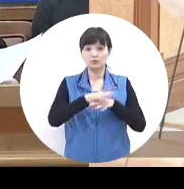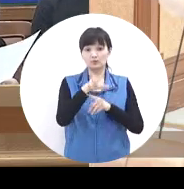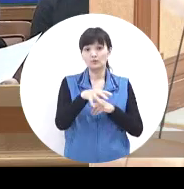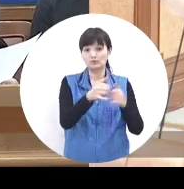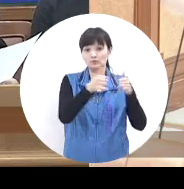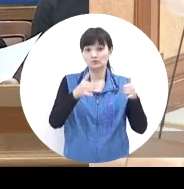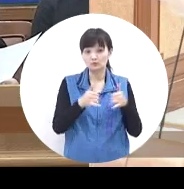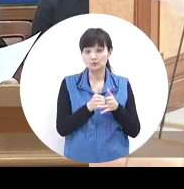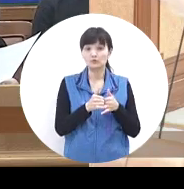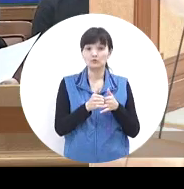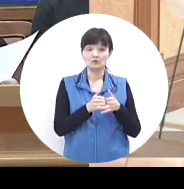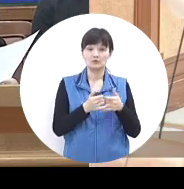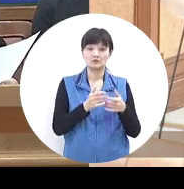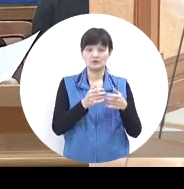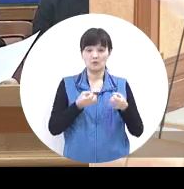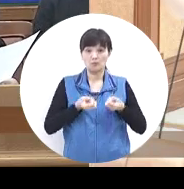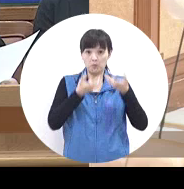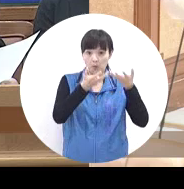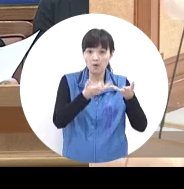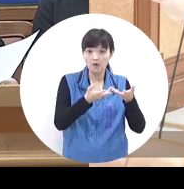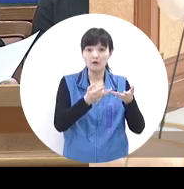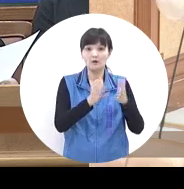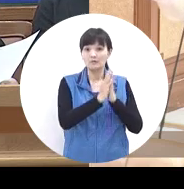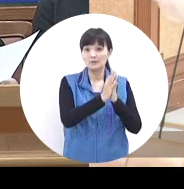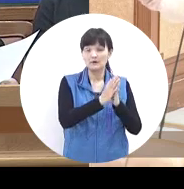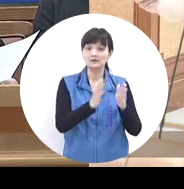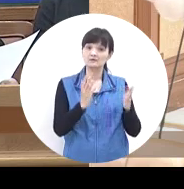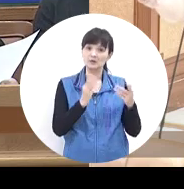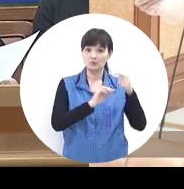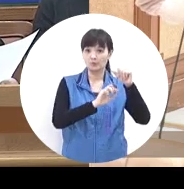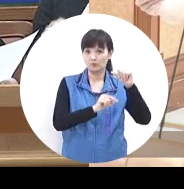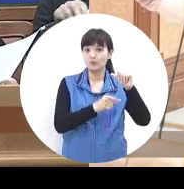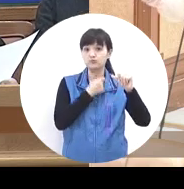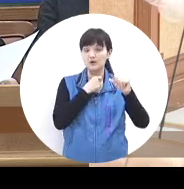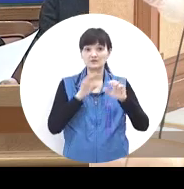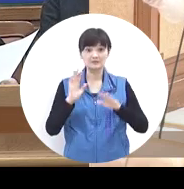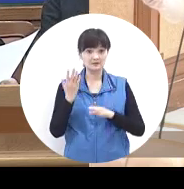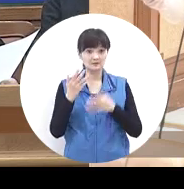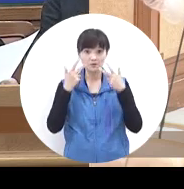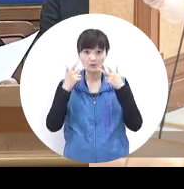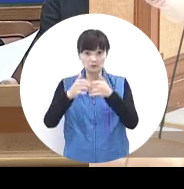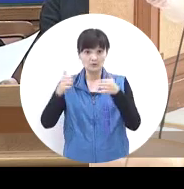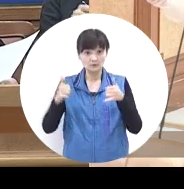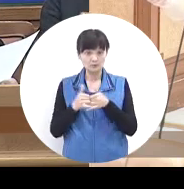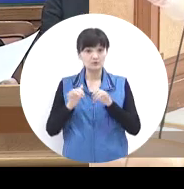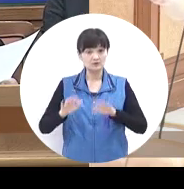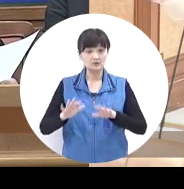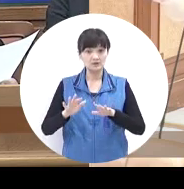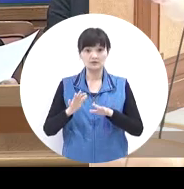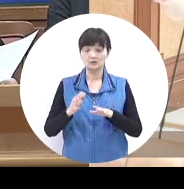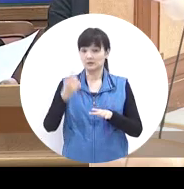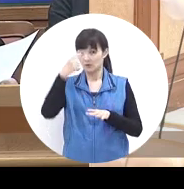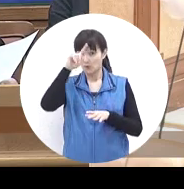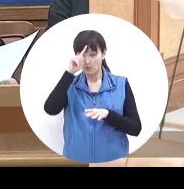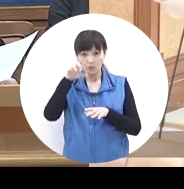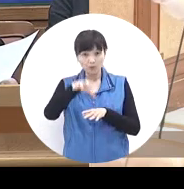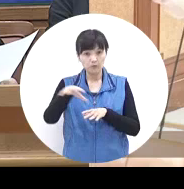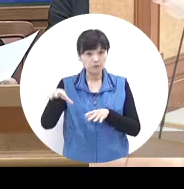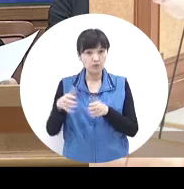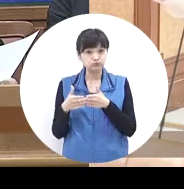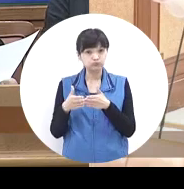在5月就来办理，而原民局今年度的补助要点却还没有公告。那原民局的